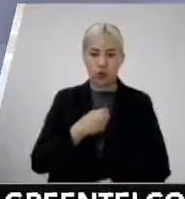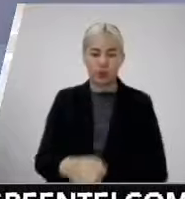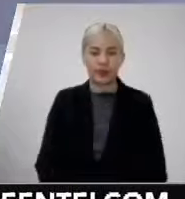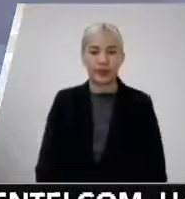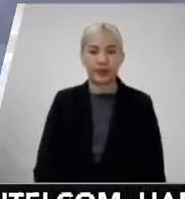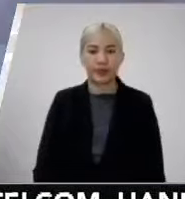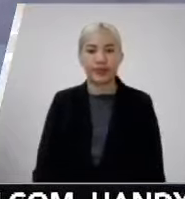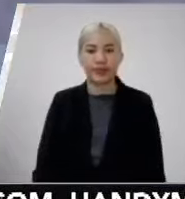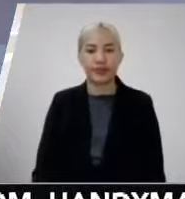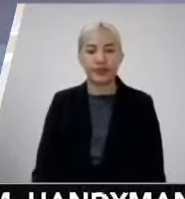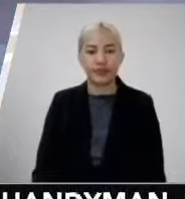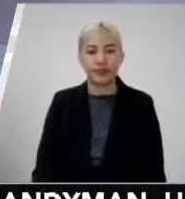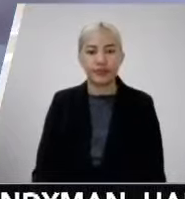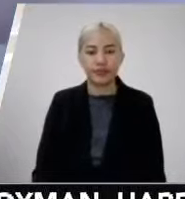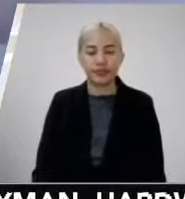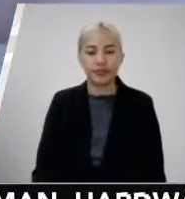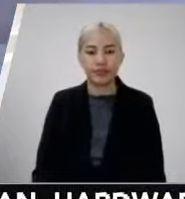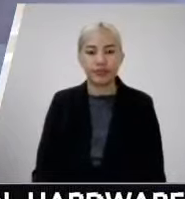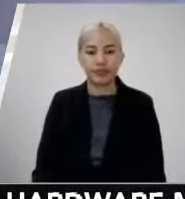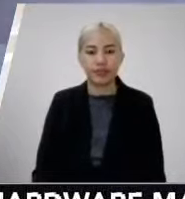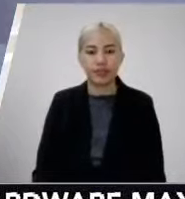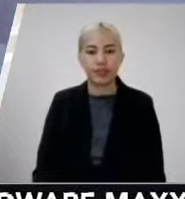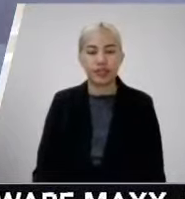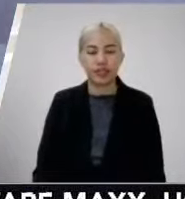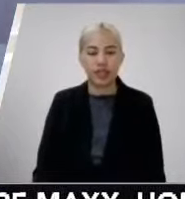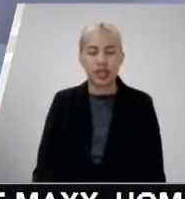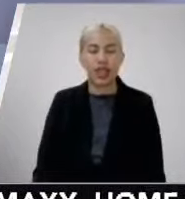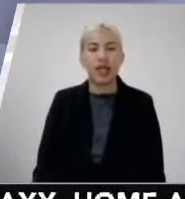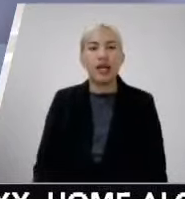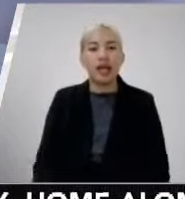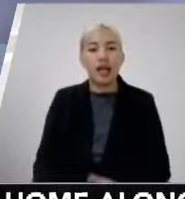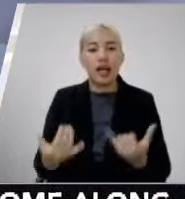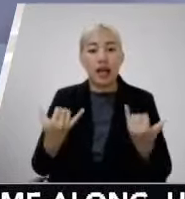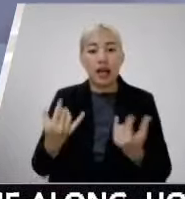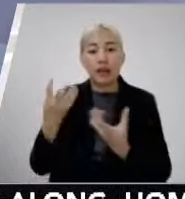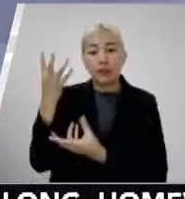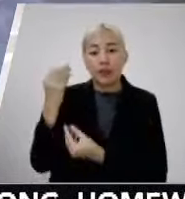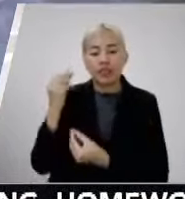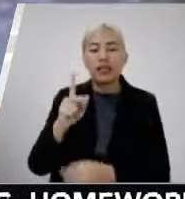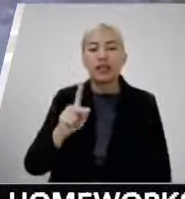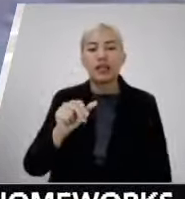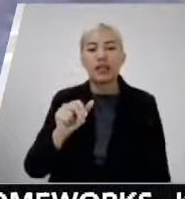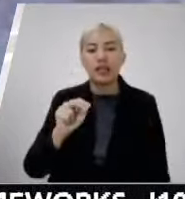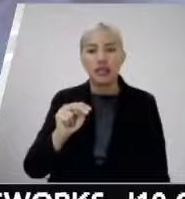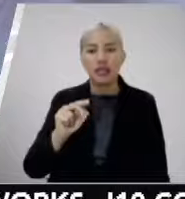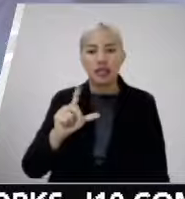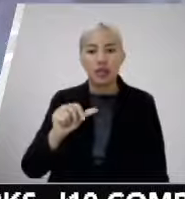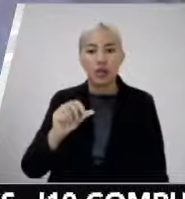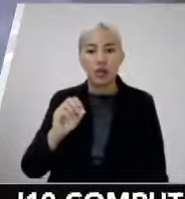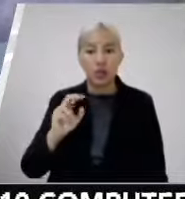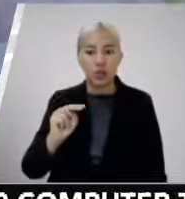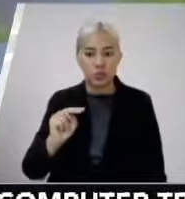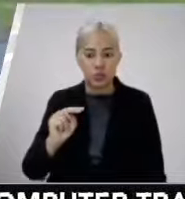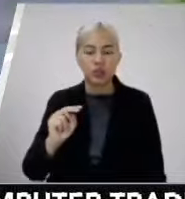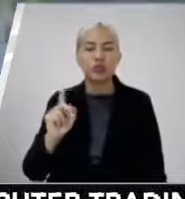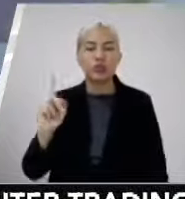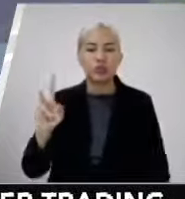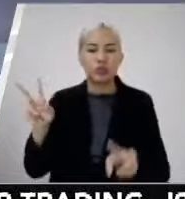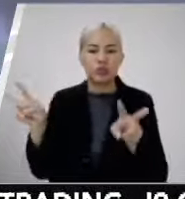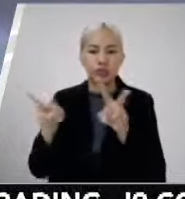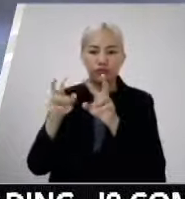Alamin natin ang latest situation sa Canlaon City na nasa state of calamity dahil sa pagputok ng bulkang Canlaon. Kausapin natin si Canlaon City